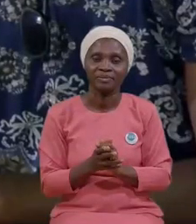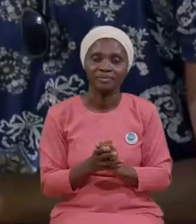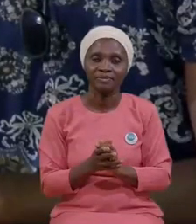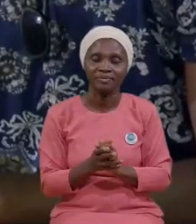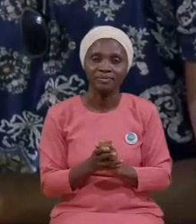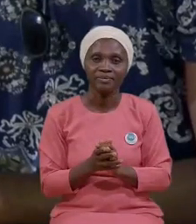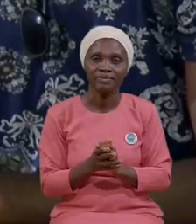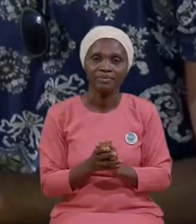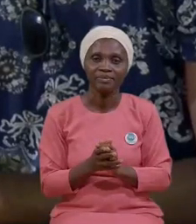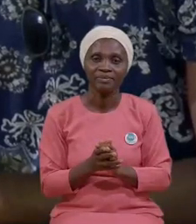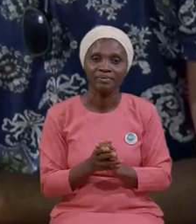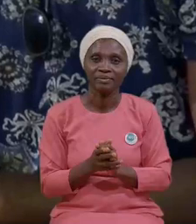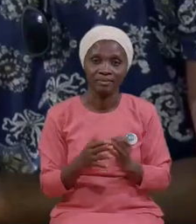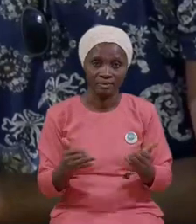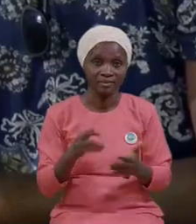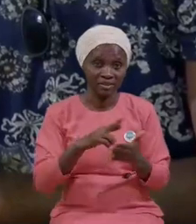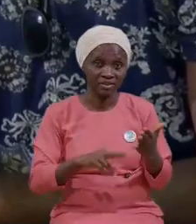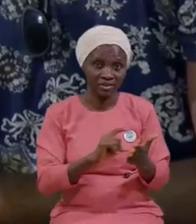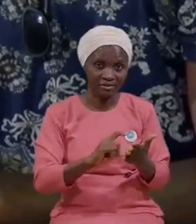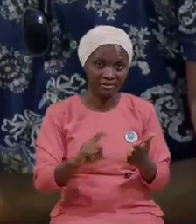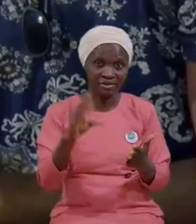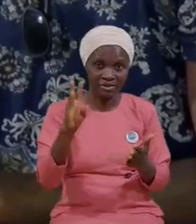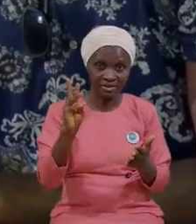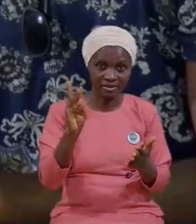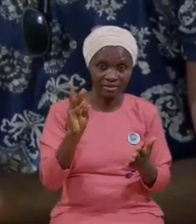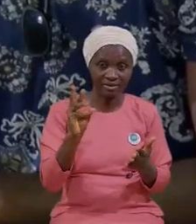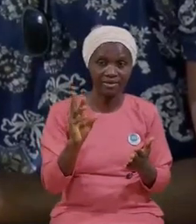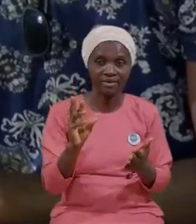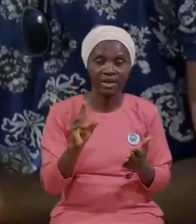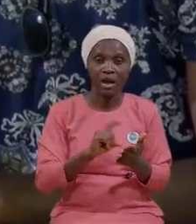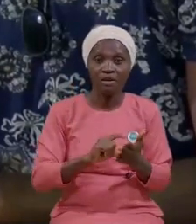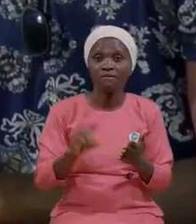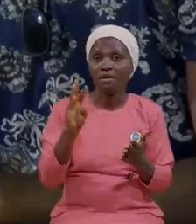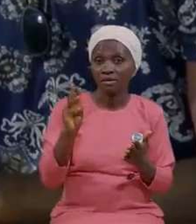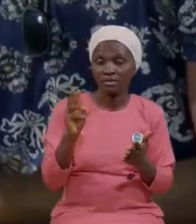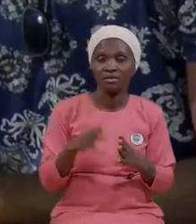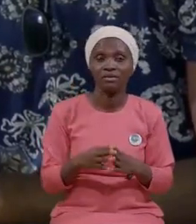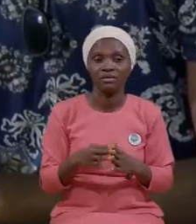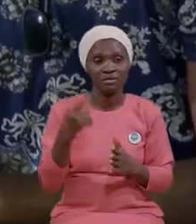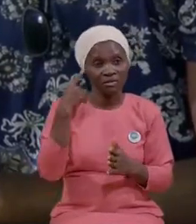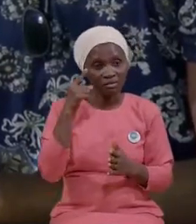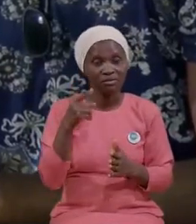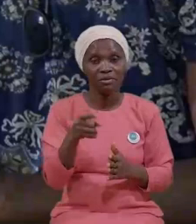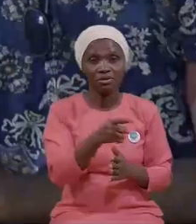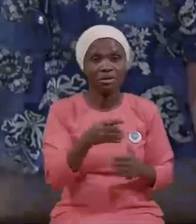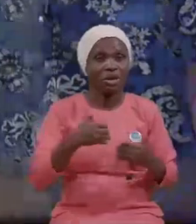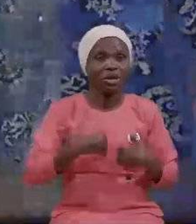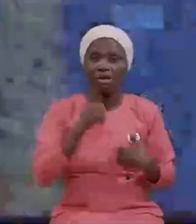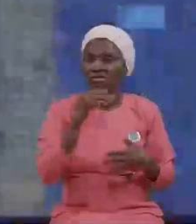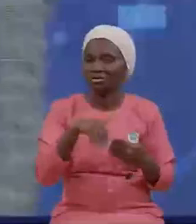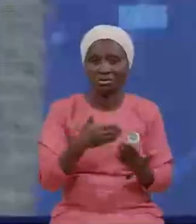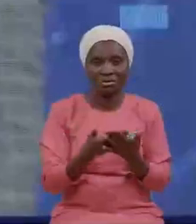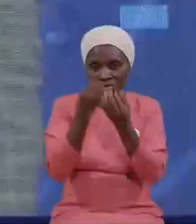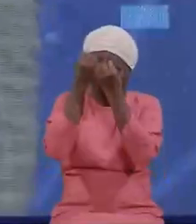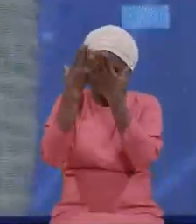Voyons le verset 16. Verset 16. Mais tous n'ont pas obéi à la bonne